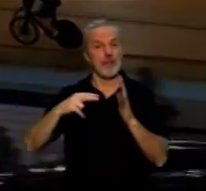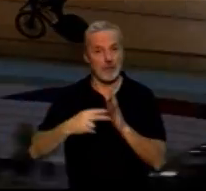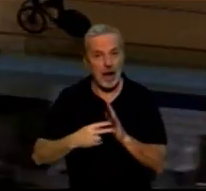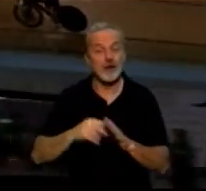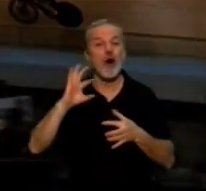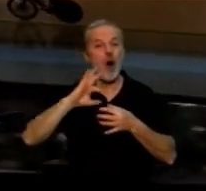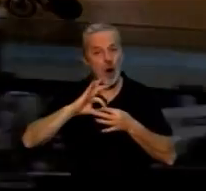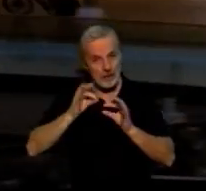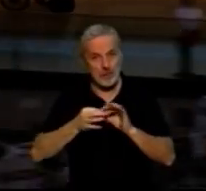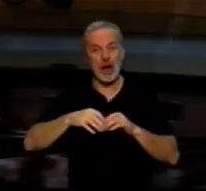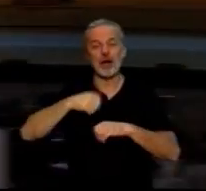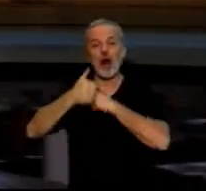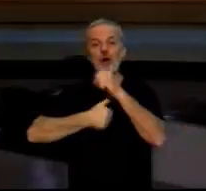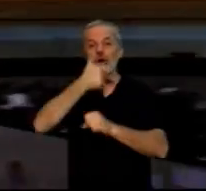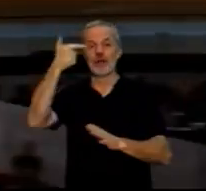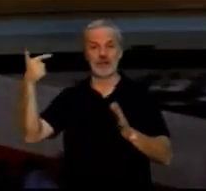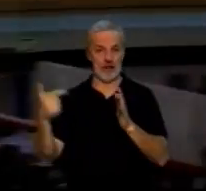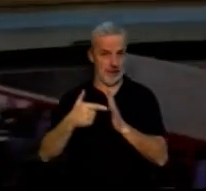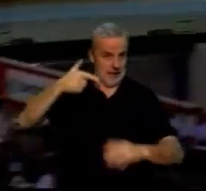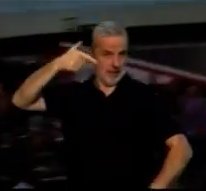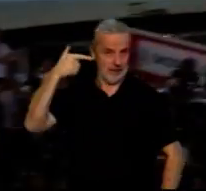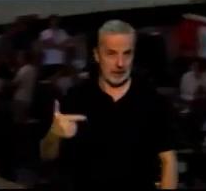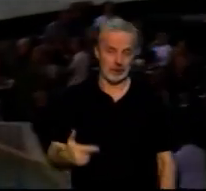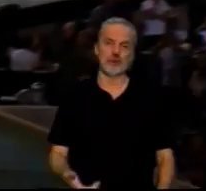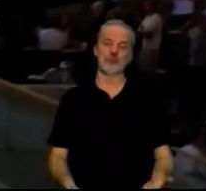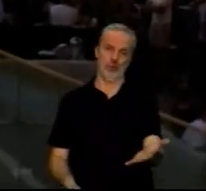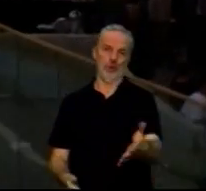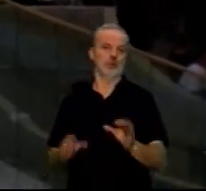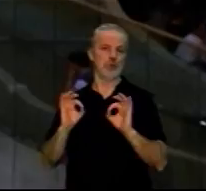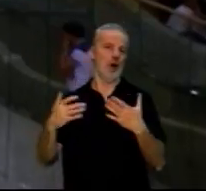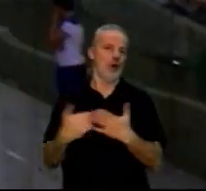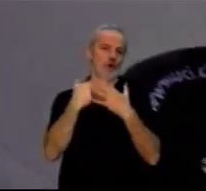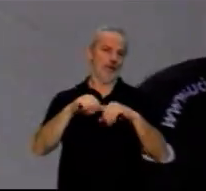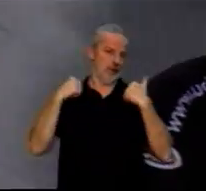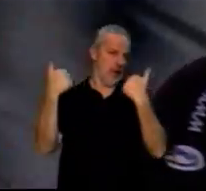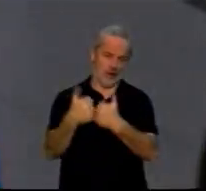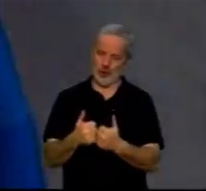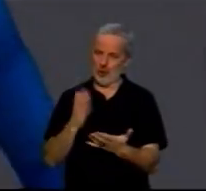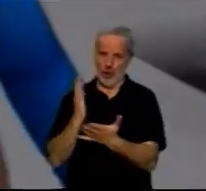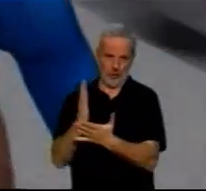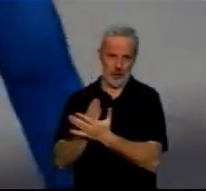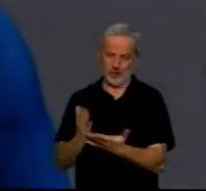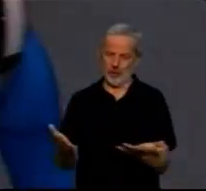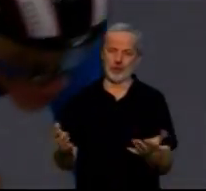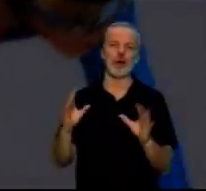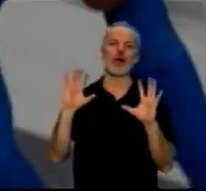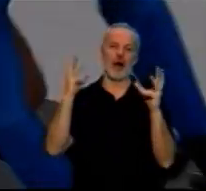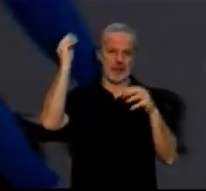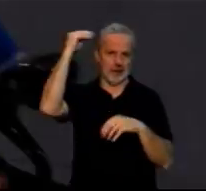2020. Už budete trénovat na nové dráze, to bude hezké, bude v České republice krásná nová dráha, to bude